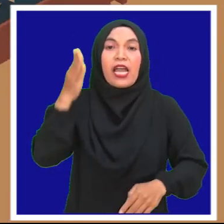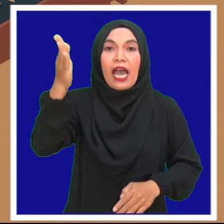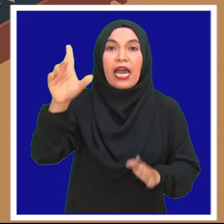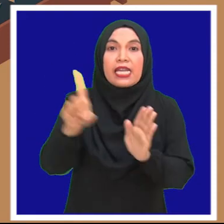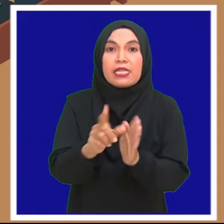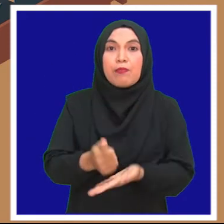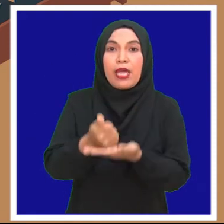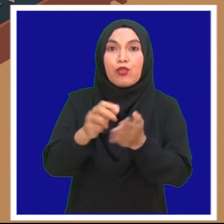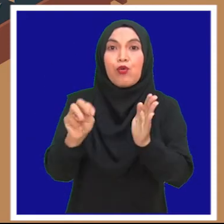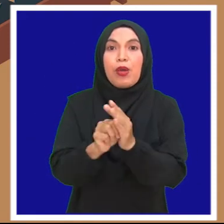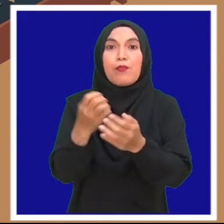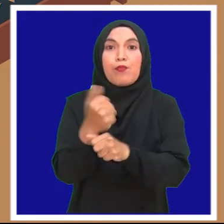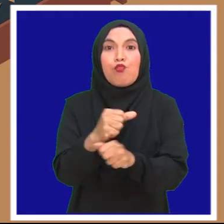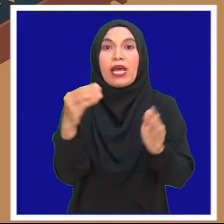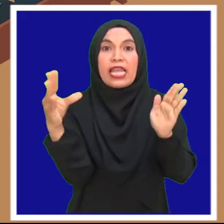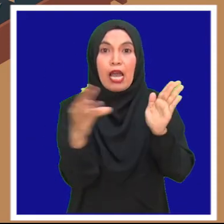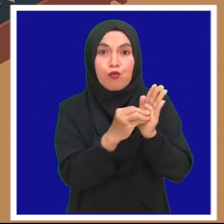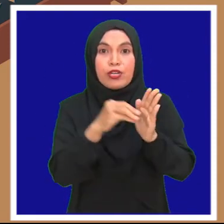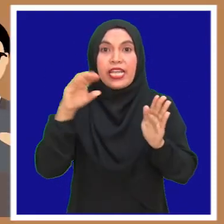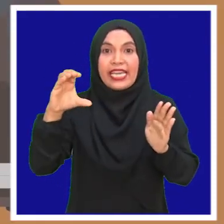dibantu untuk membuat akun e-court.